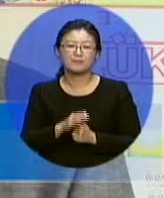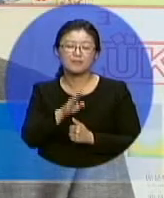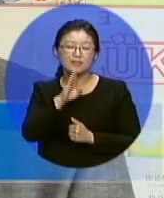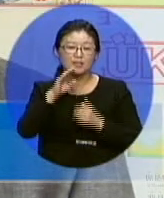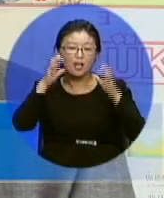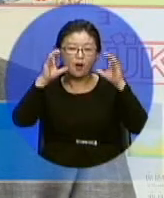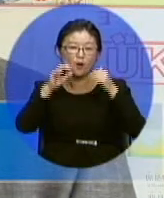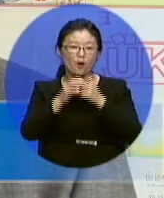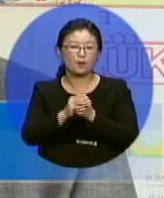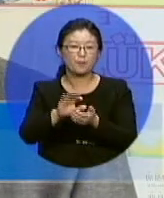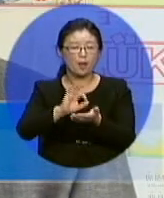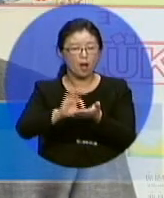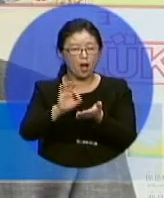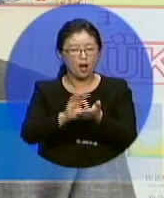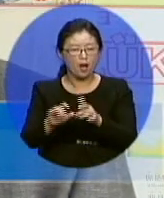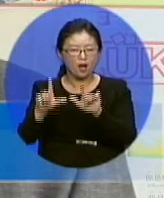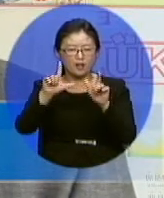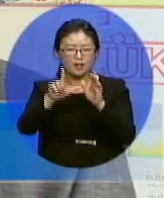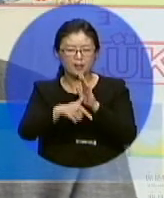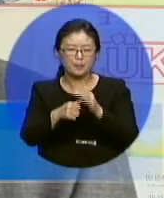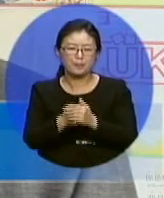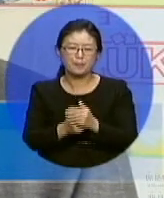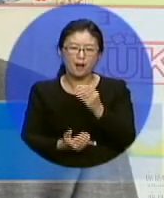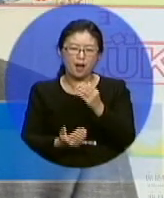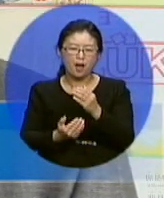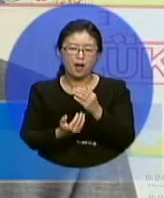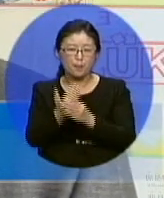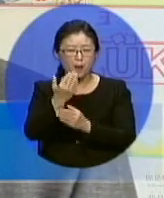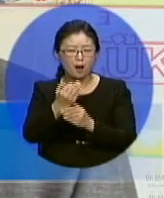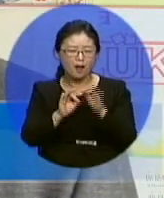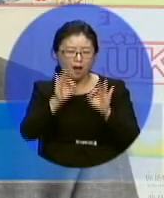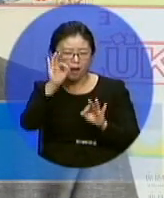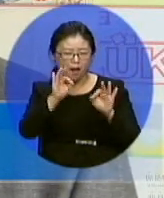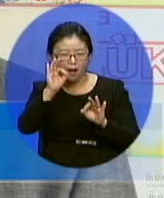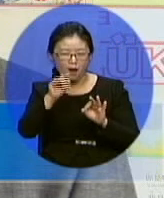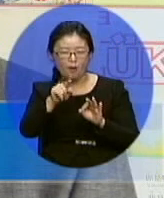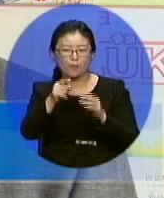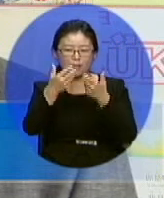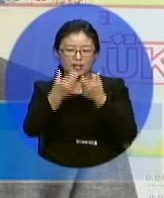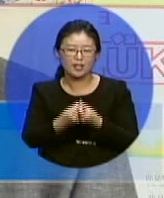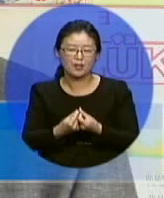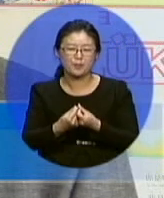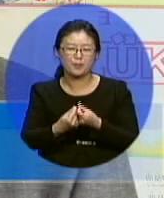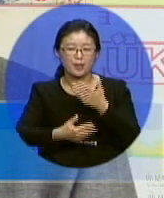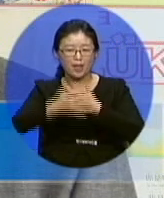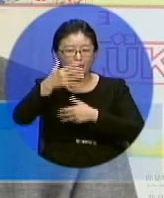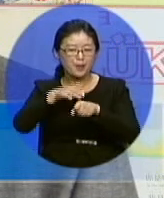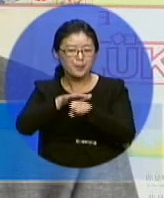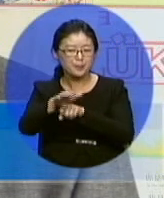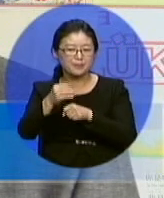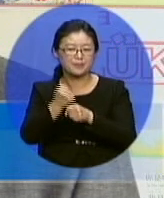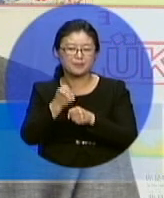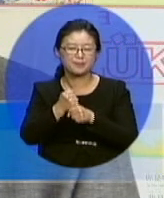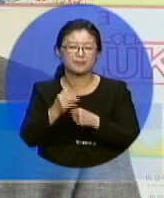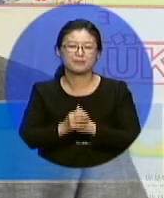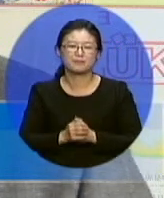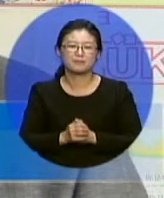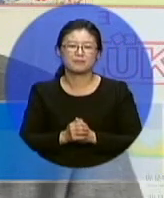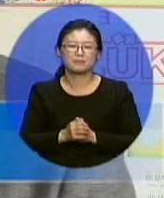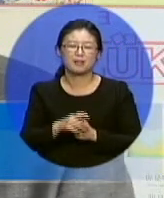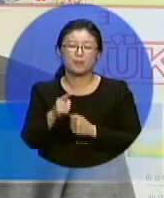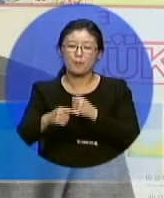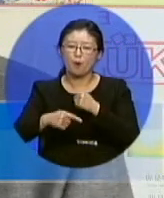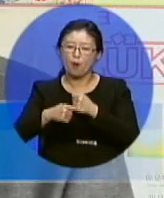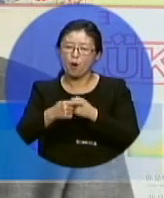어린이들이 소비생활을 하면서 발생할 수 있는 여러 가지 다양한 안전사고 사례를 드라마식으로 엮었습니다. 그리고 이